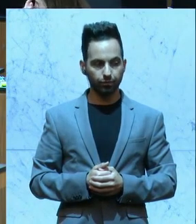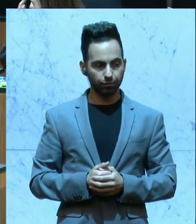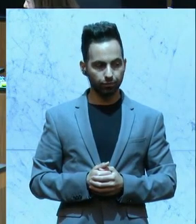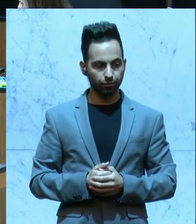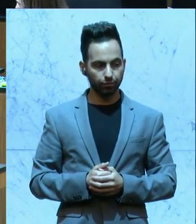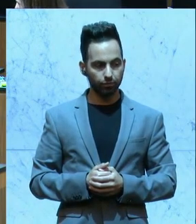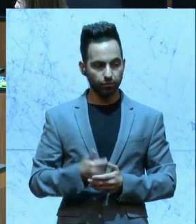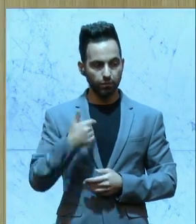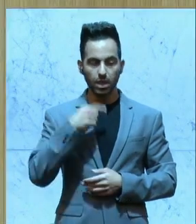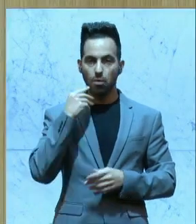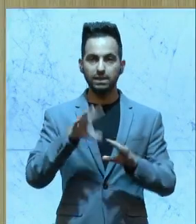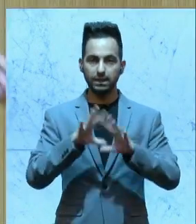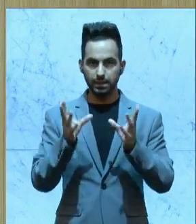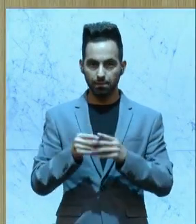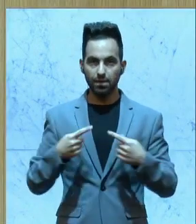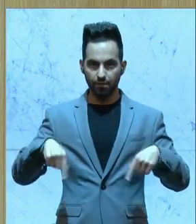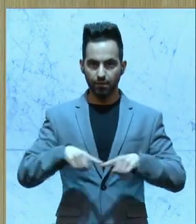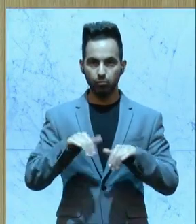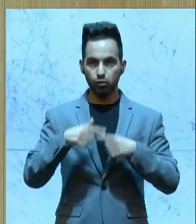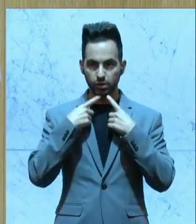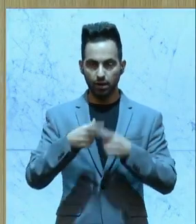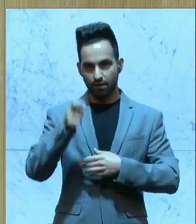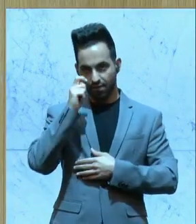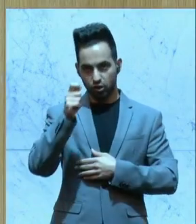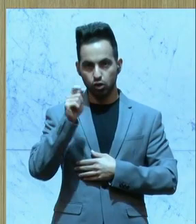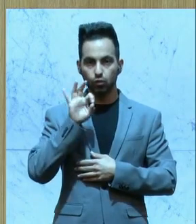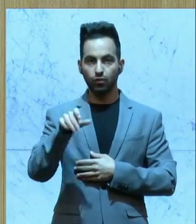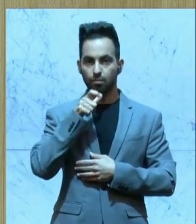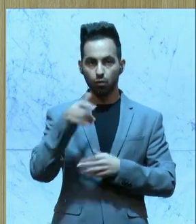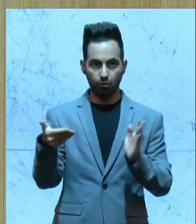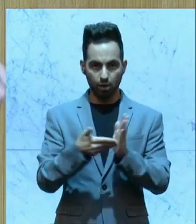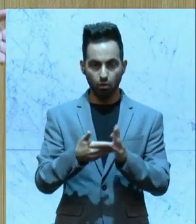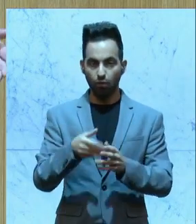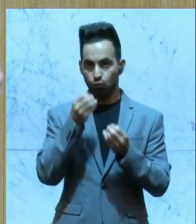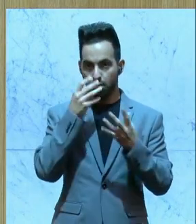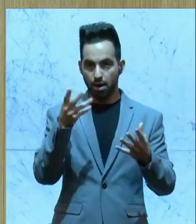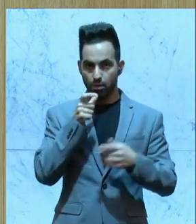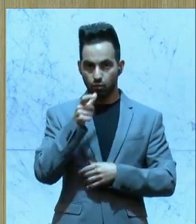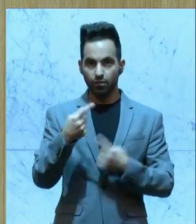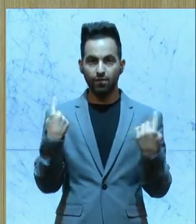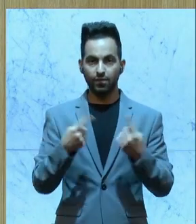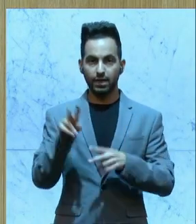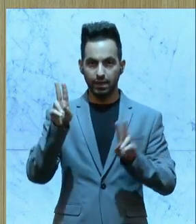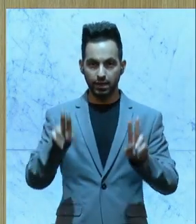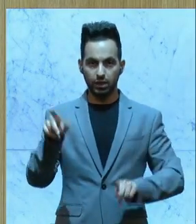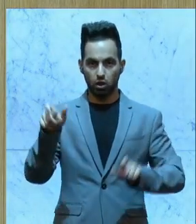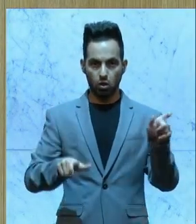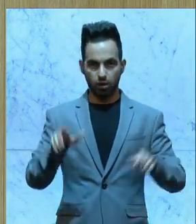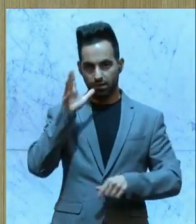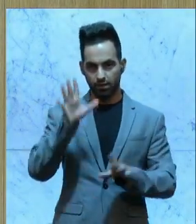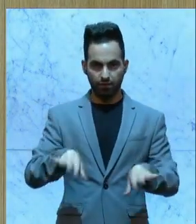Ich glaube, in Summe gesehen, es braucht Wertschätzung für diesen Beruf, es ist ein wunderbarer Beruf und wir werden die richtigen Leute finden, die sich dann